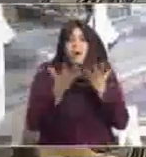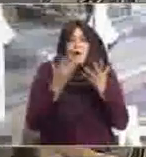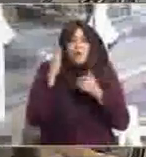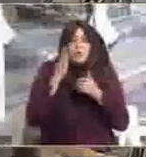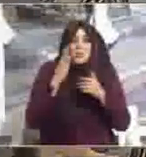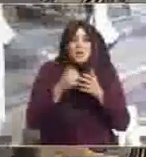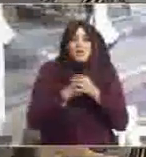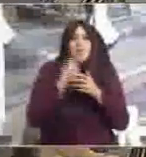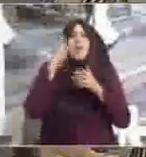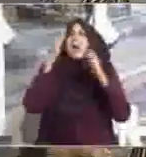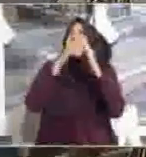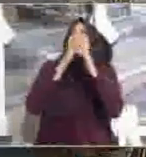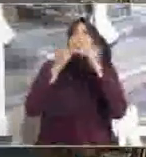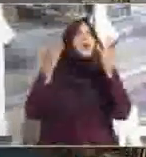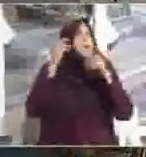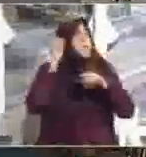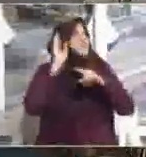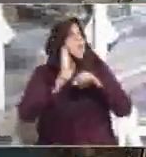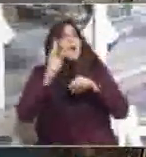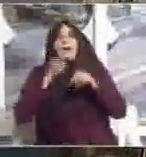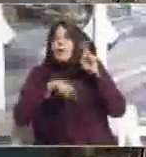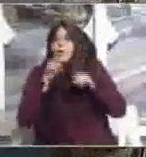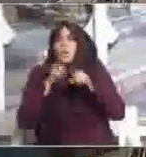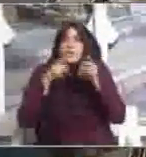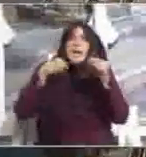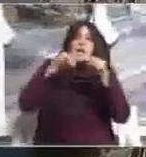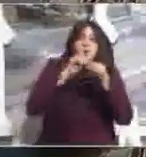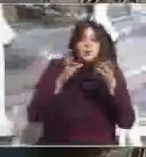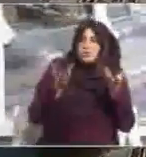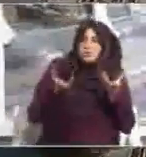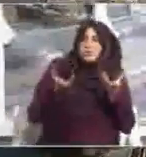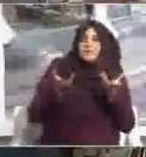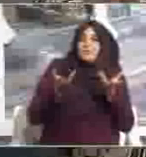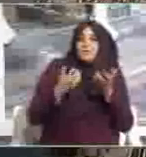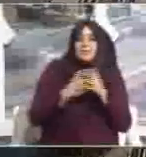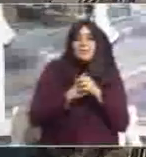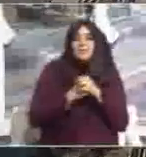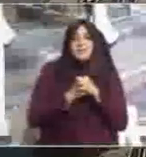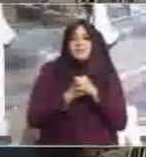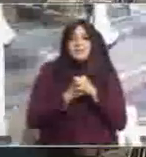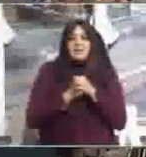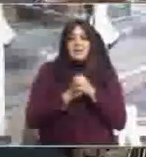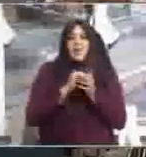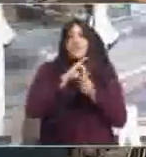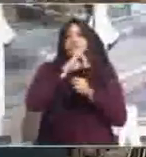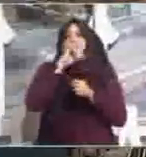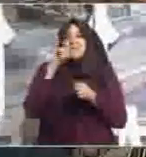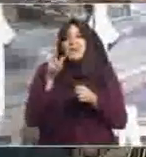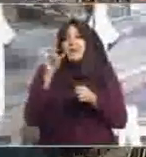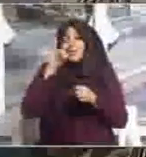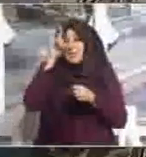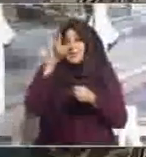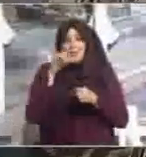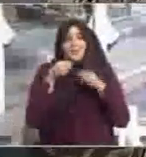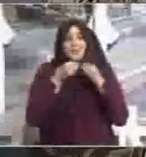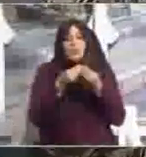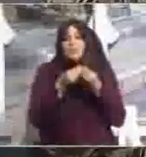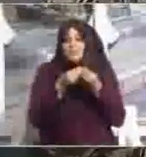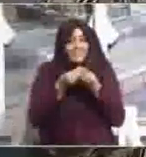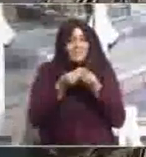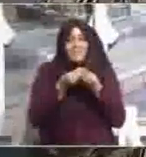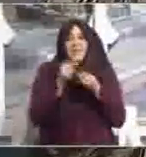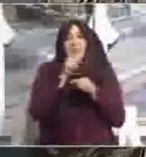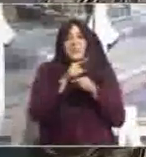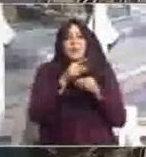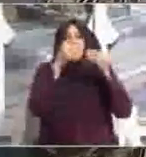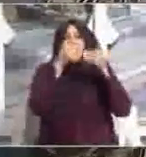خصتك شوف البيت واش خصك هذه خصتك هذه خصتك، حتى يعني يضبطوا حتى بمعنى انسكيم يحرموا من